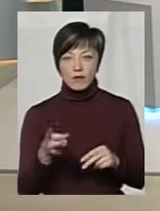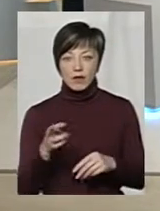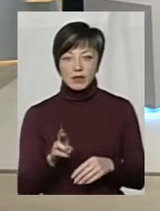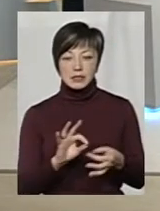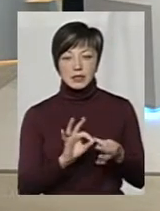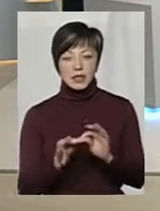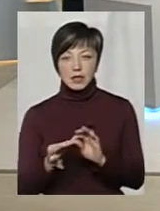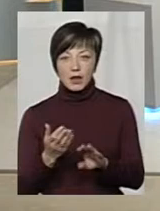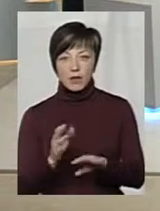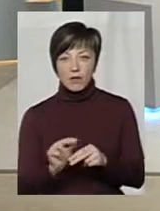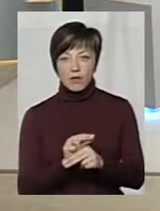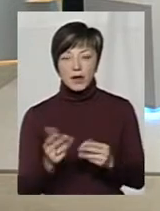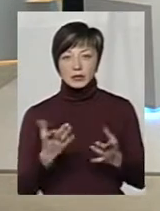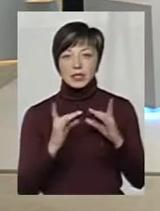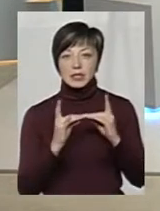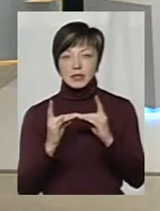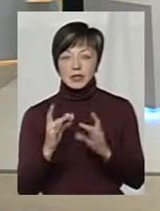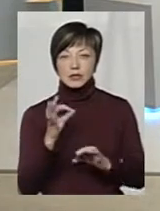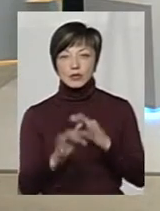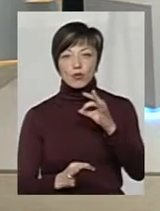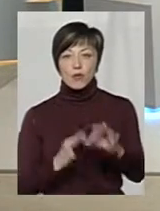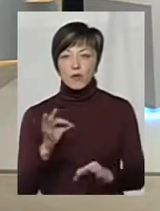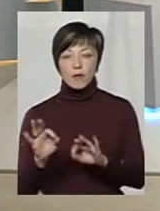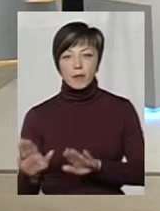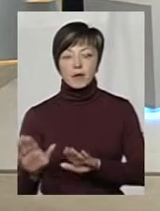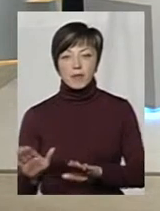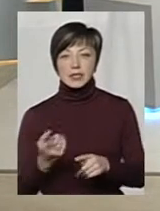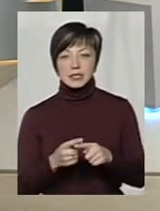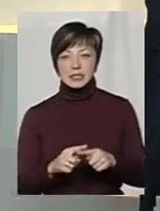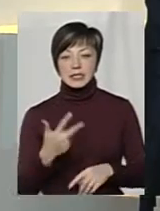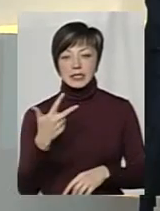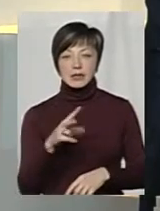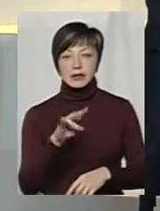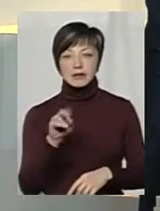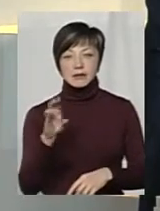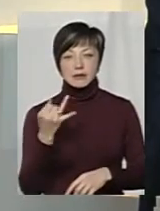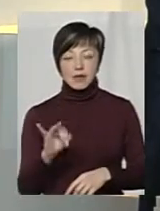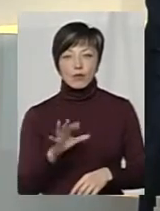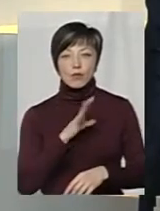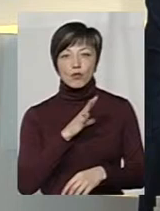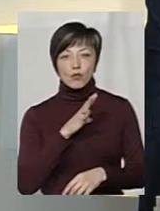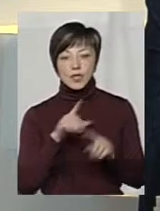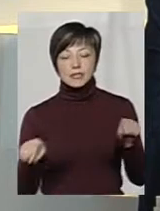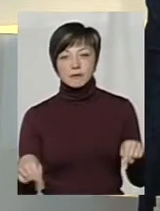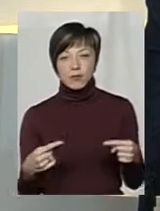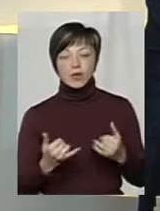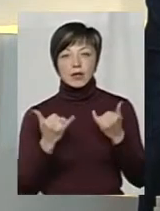складне лікування. Якщо інтернати, це цілодобове перебування. Цих три ліцеї були задумані для того,